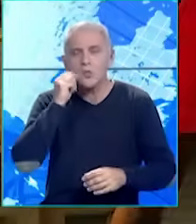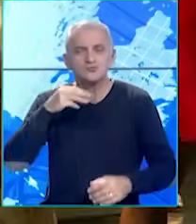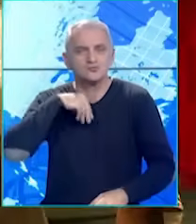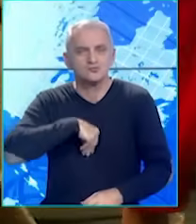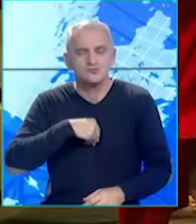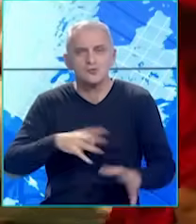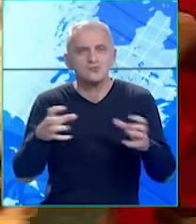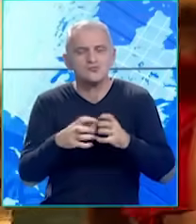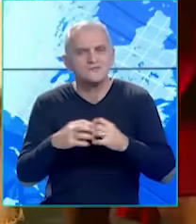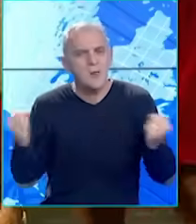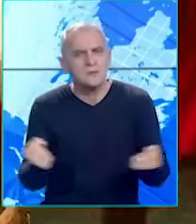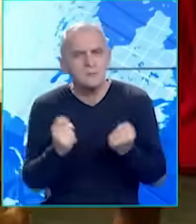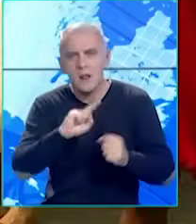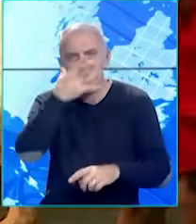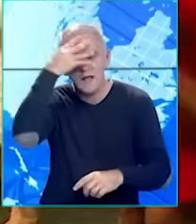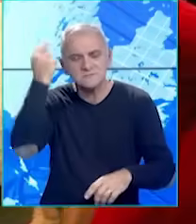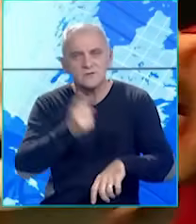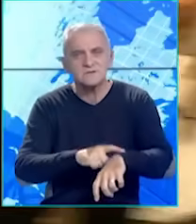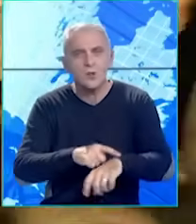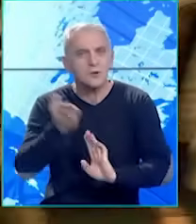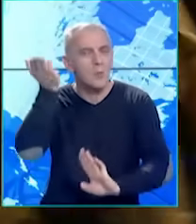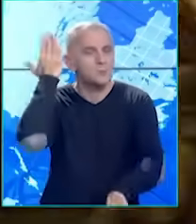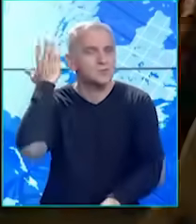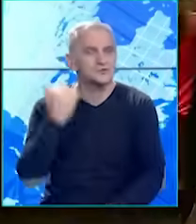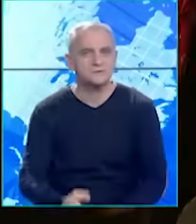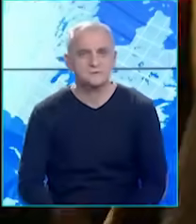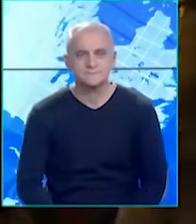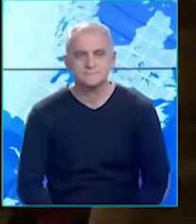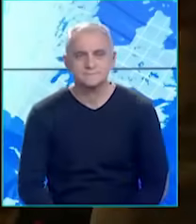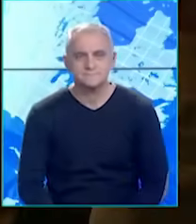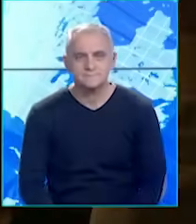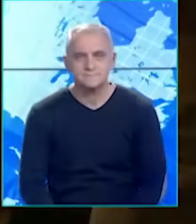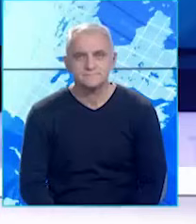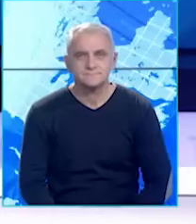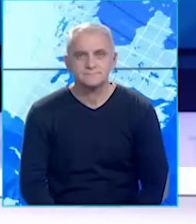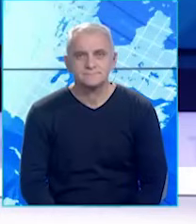društvene dinamike i nezaboravne trenutke iz prošlosti.